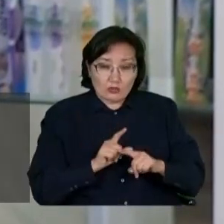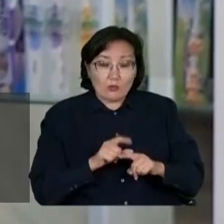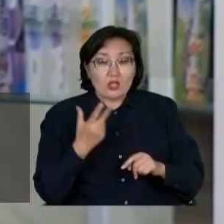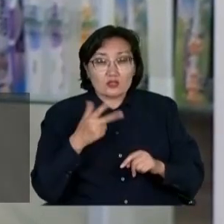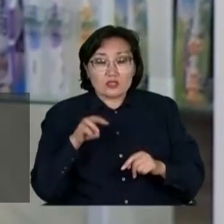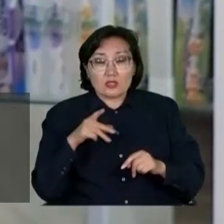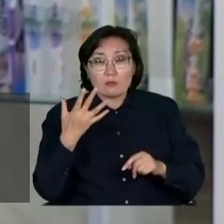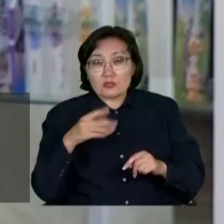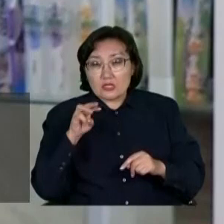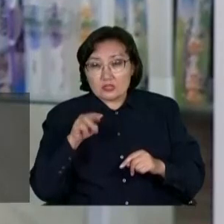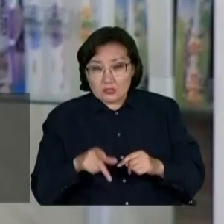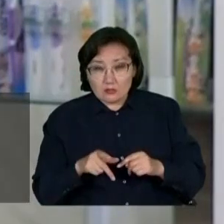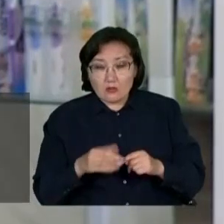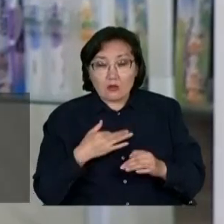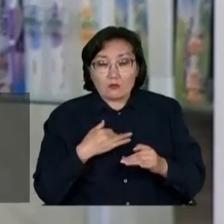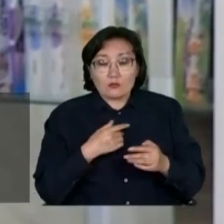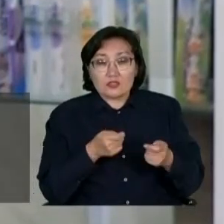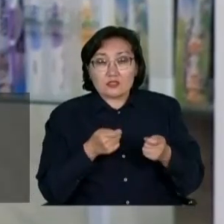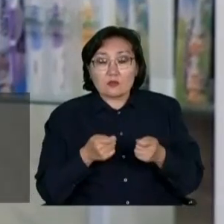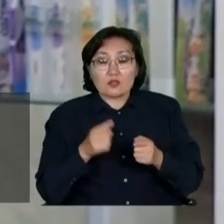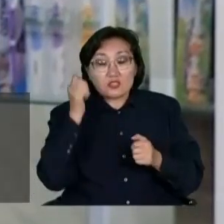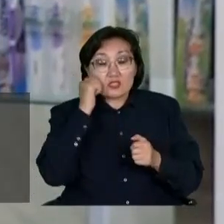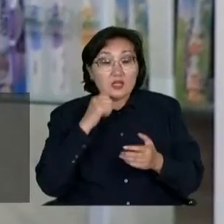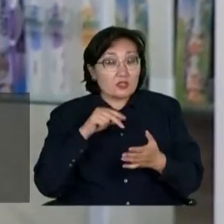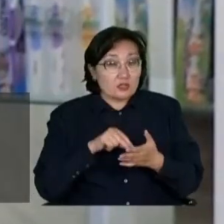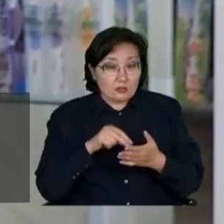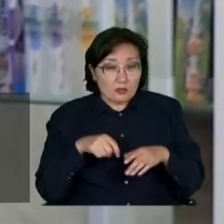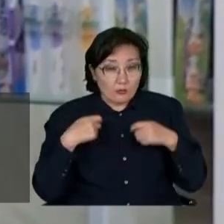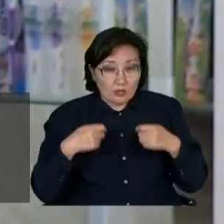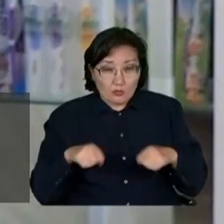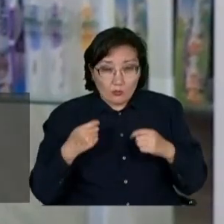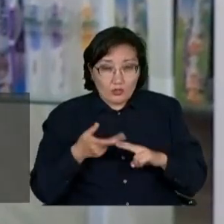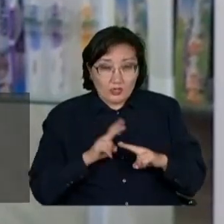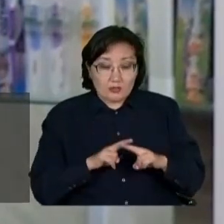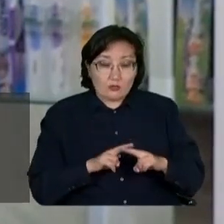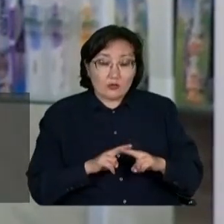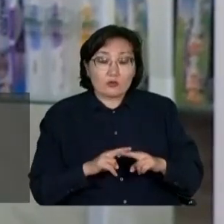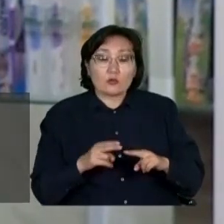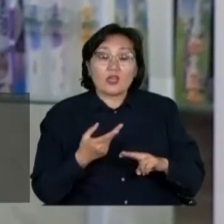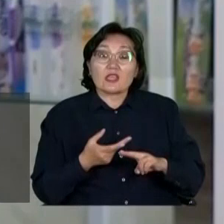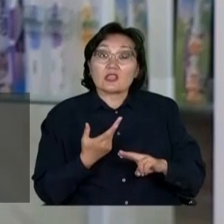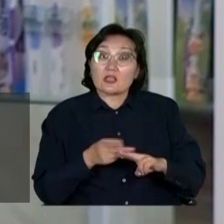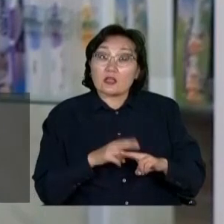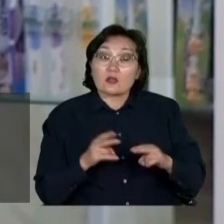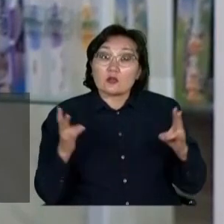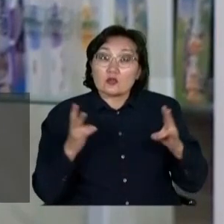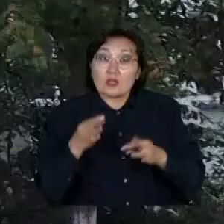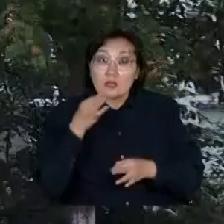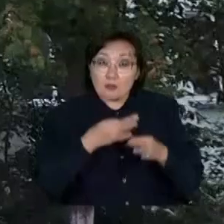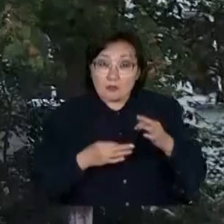тенге, 50 тенге. Мы придерживаемся старой цены, так как это ходовка, и она должна быть